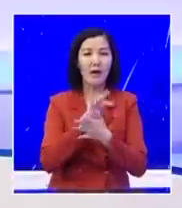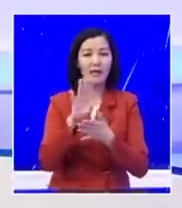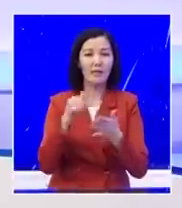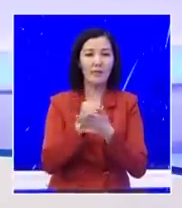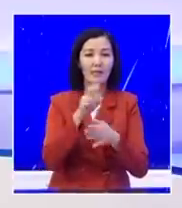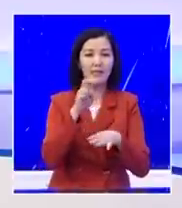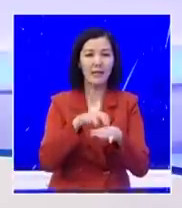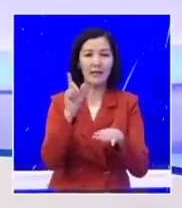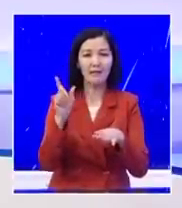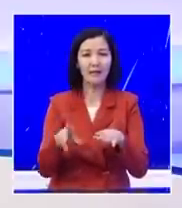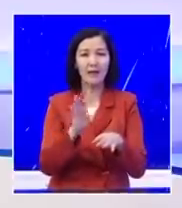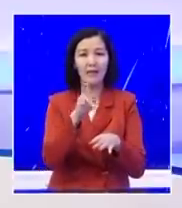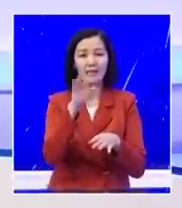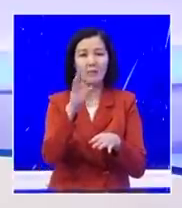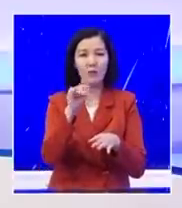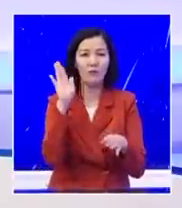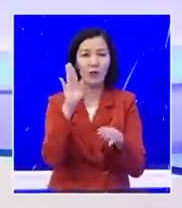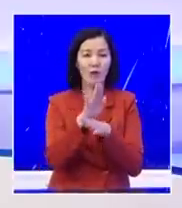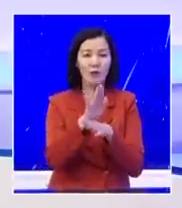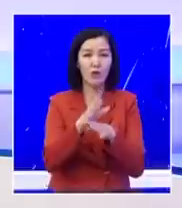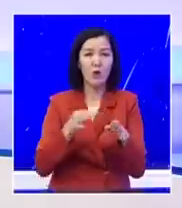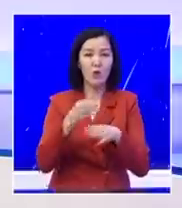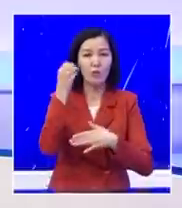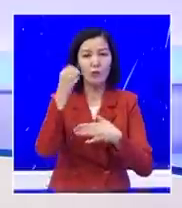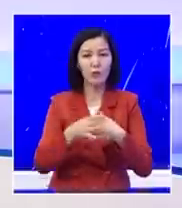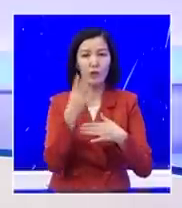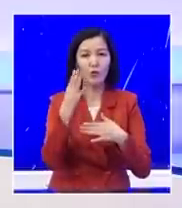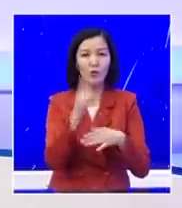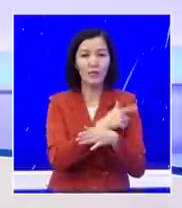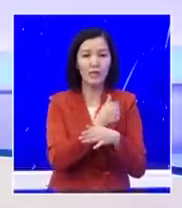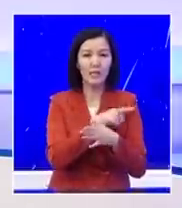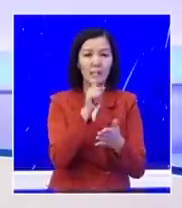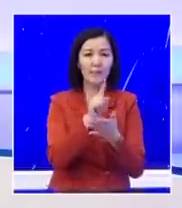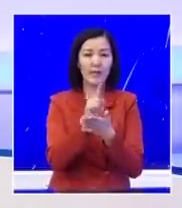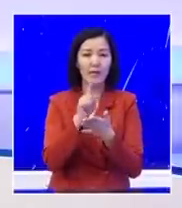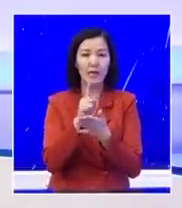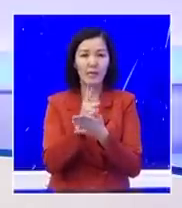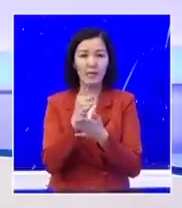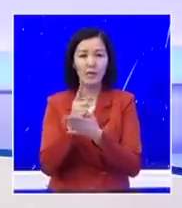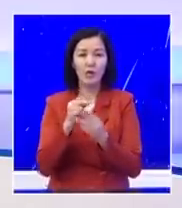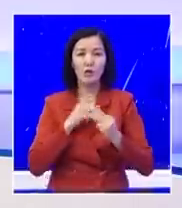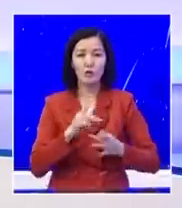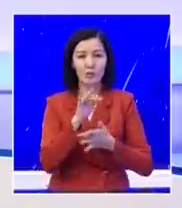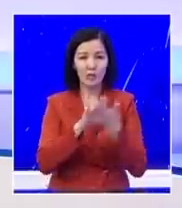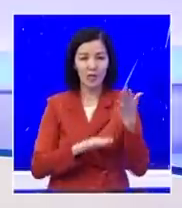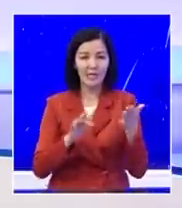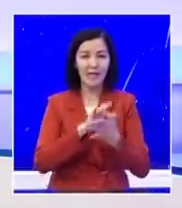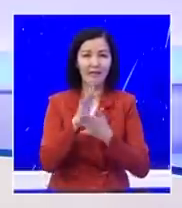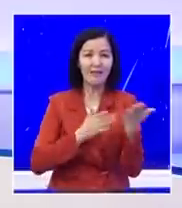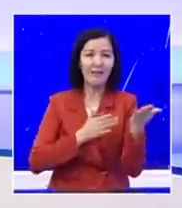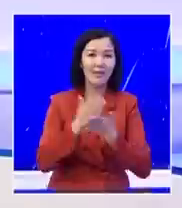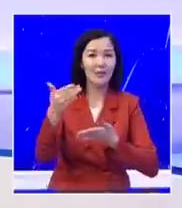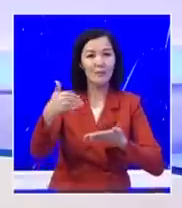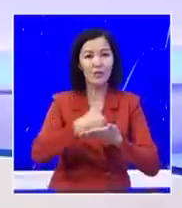Қаланың бас санитары Ермек Әсемқұловтың қаулысына сәйкес, облыс орталығындағы 4 санитарлық бекеттің жұмысы жалғасады. Шаһарға